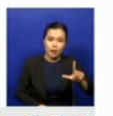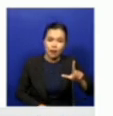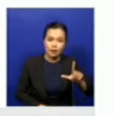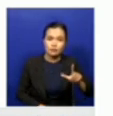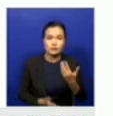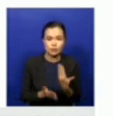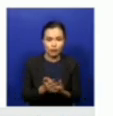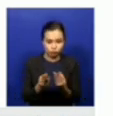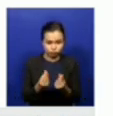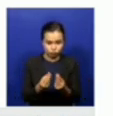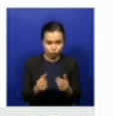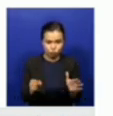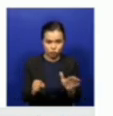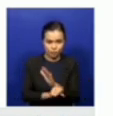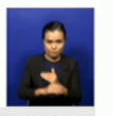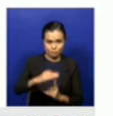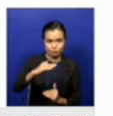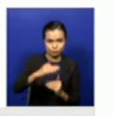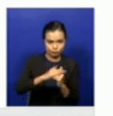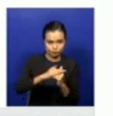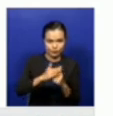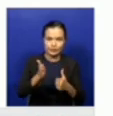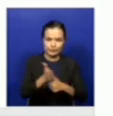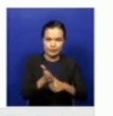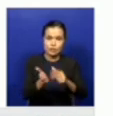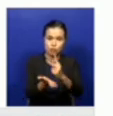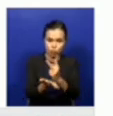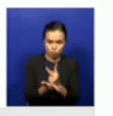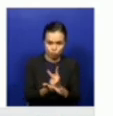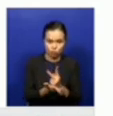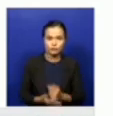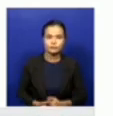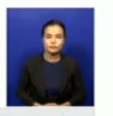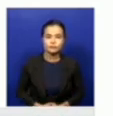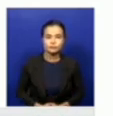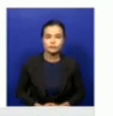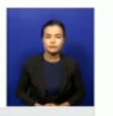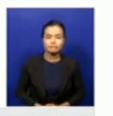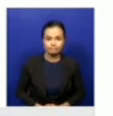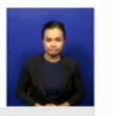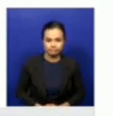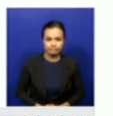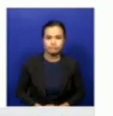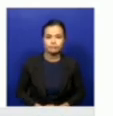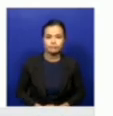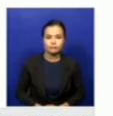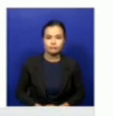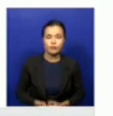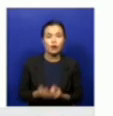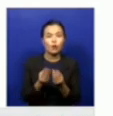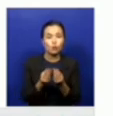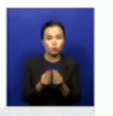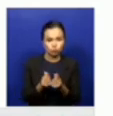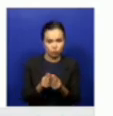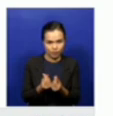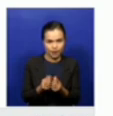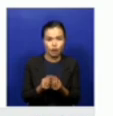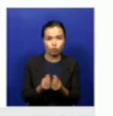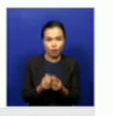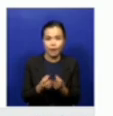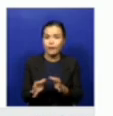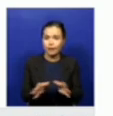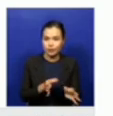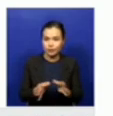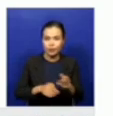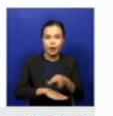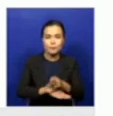อดเต็มตามเพดานของการก่อนหนี้ท่านประธานที่เคารพครับเอาตัวเลขนะครับอธิบายท่านประธ